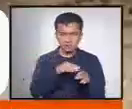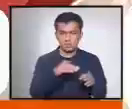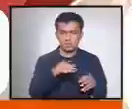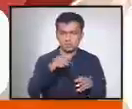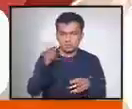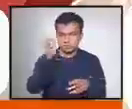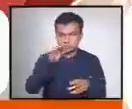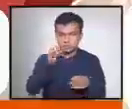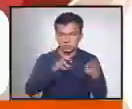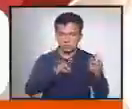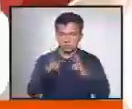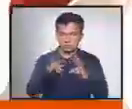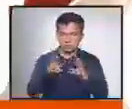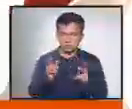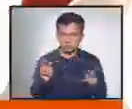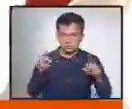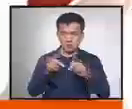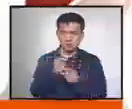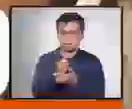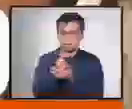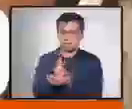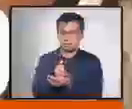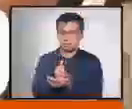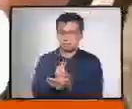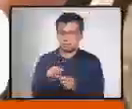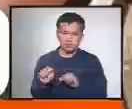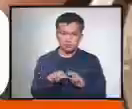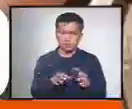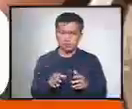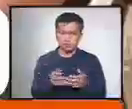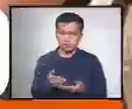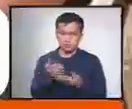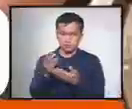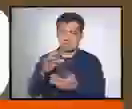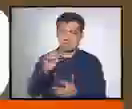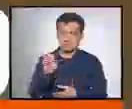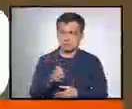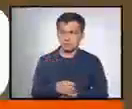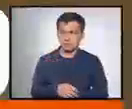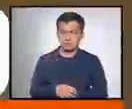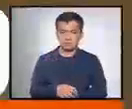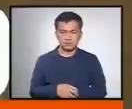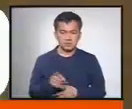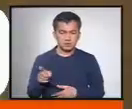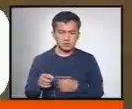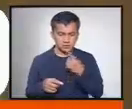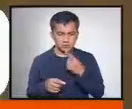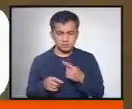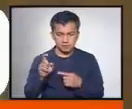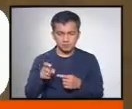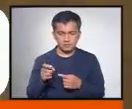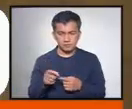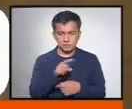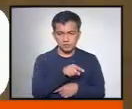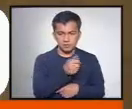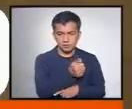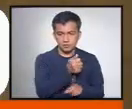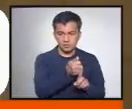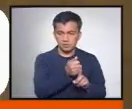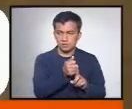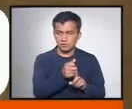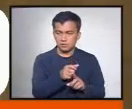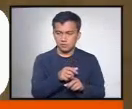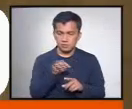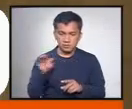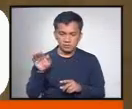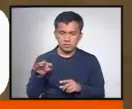Pilipino. Handa rin daw ang palasyo na tulungan ang mga mangingisda sa pag-ahain ng kaso. The fishermen should be the one pursuing that because